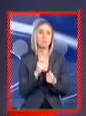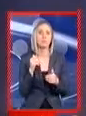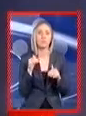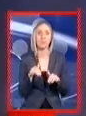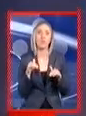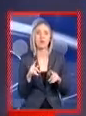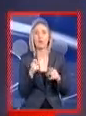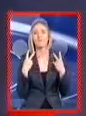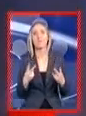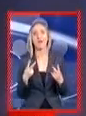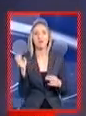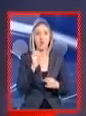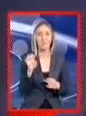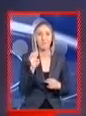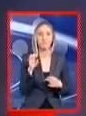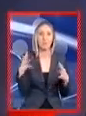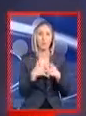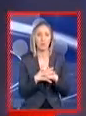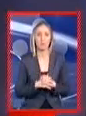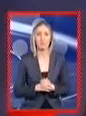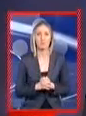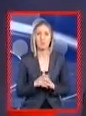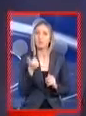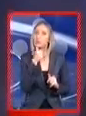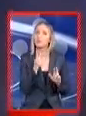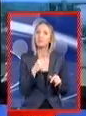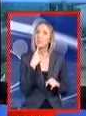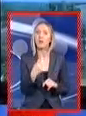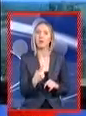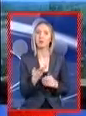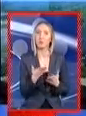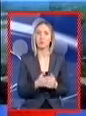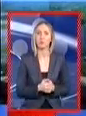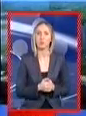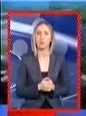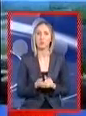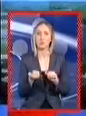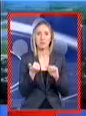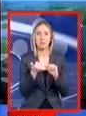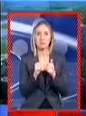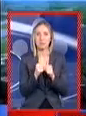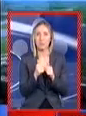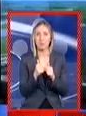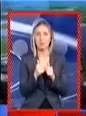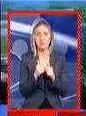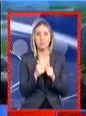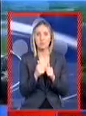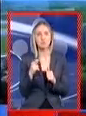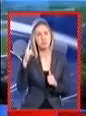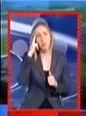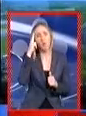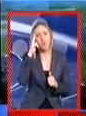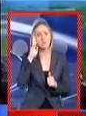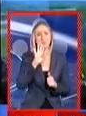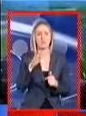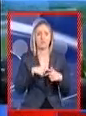bitne utakmice evropske ili domaće. Šta možete o tome da nam kažete? Pa sportisti su poznati po solidarnosti,